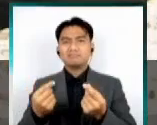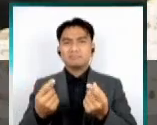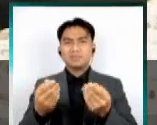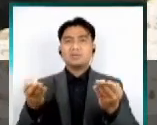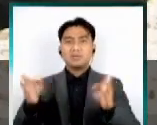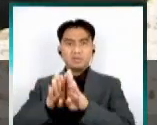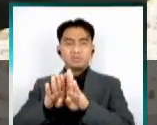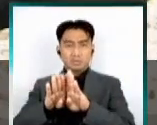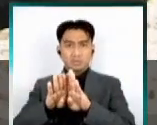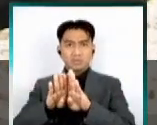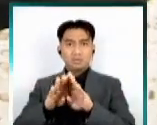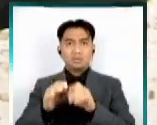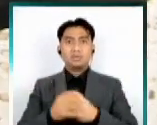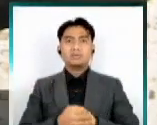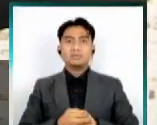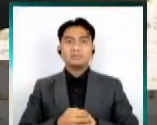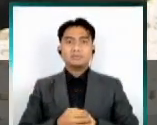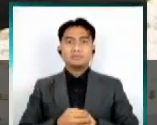yan.